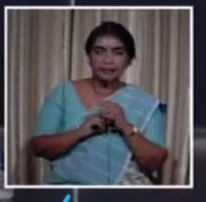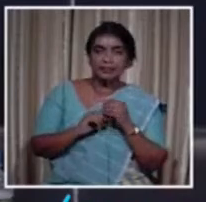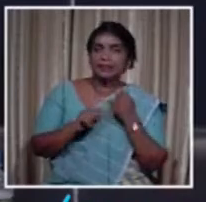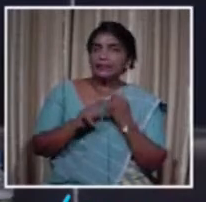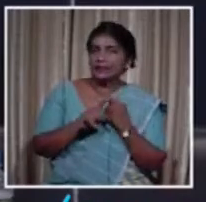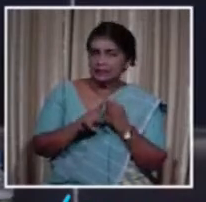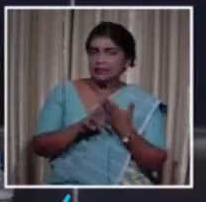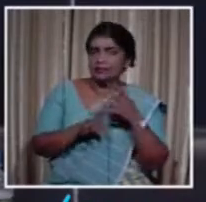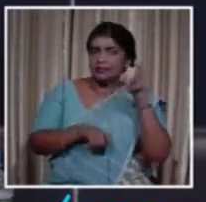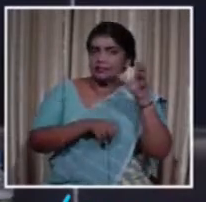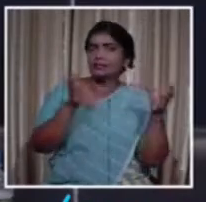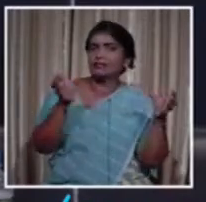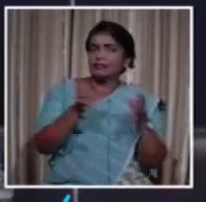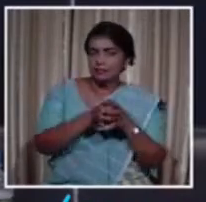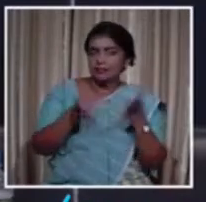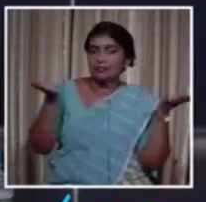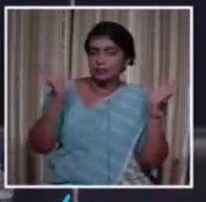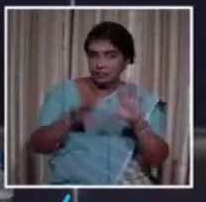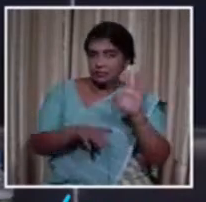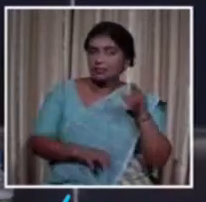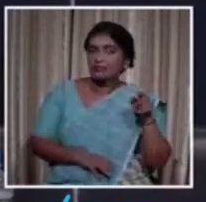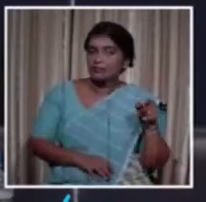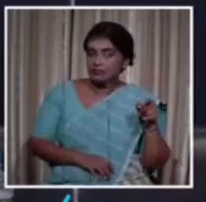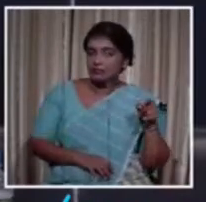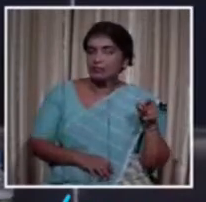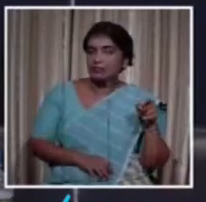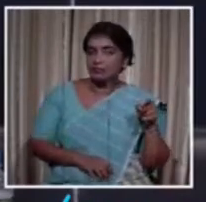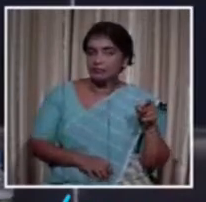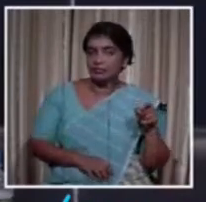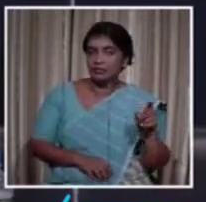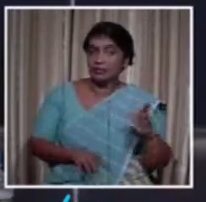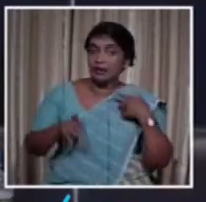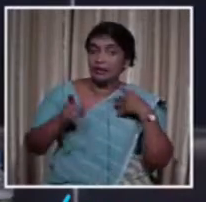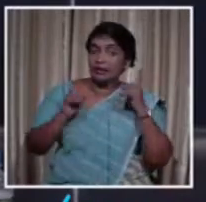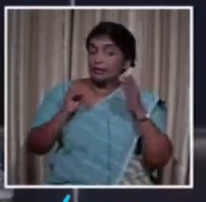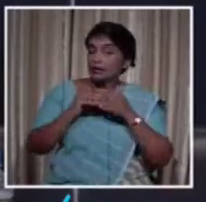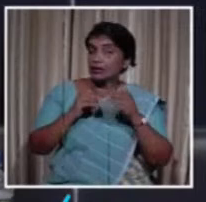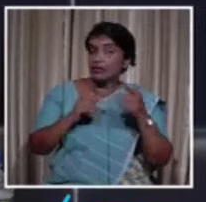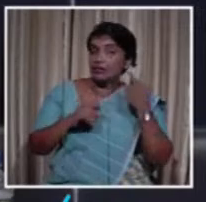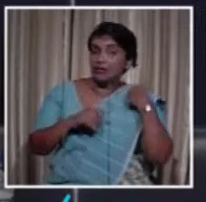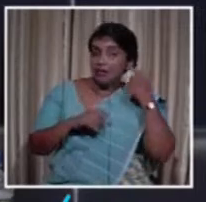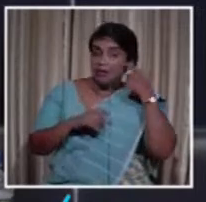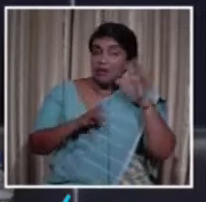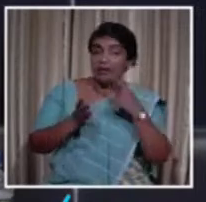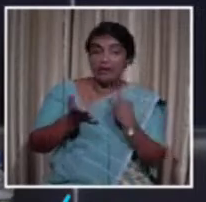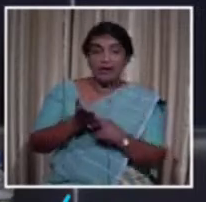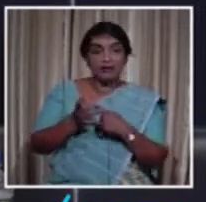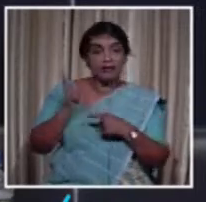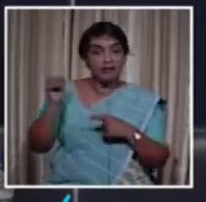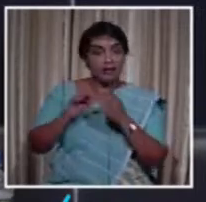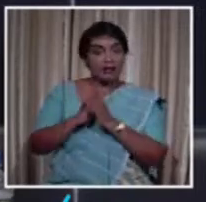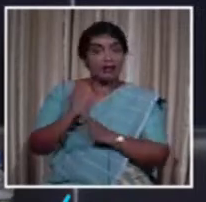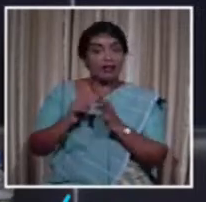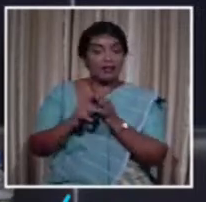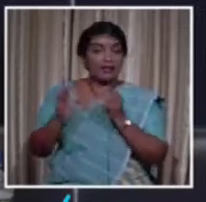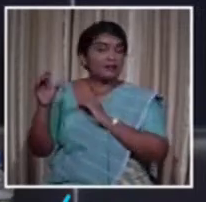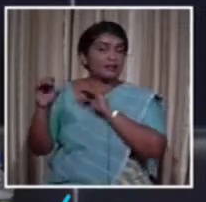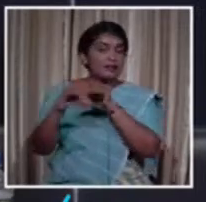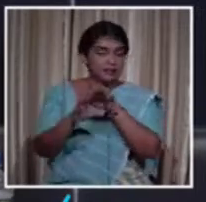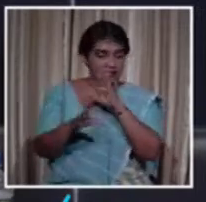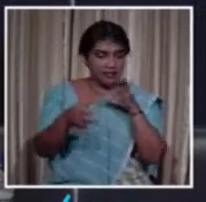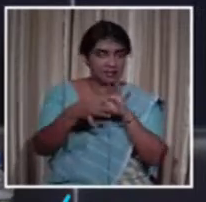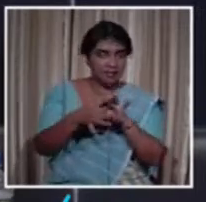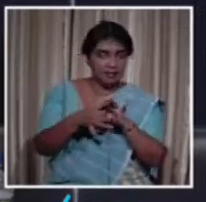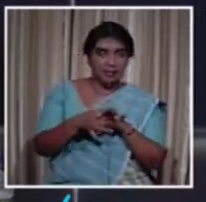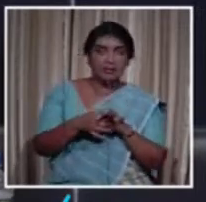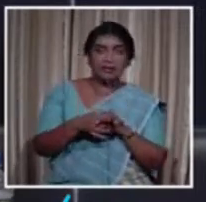කරුණරත්න වගේ කණ්ඩායම මෙතෙන්ට එකතු කරන්න හදන්නේ මේ මේ මේ සෙල්ලමින් ඊට පස්සේ බලනවා රාසමානික්කම් මන්ත්‍රීමත් මේකට සම්බන්ධයි